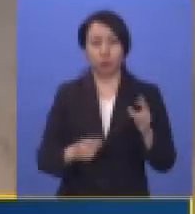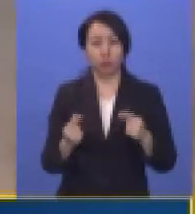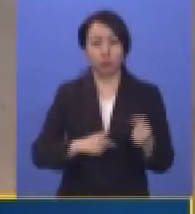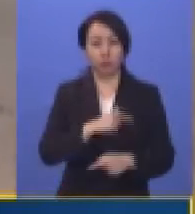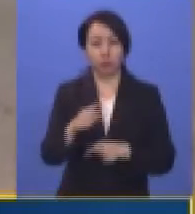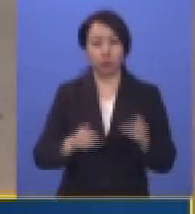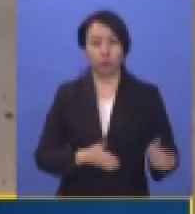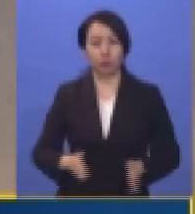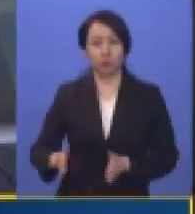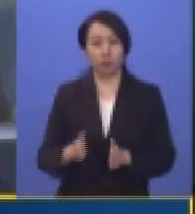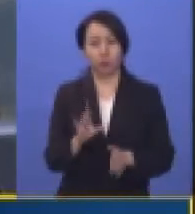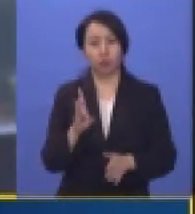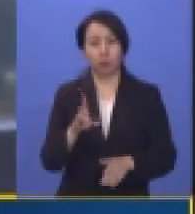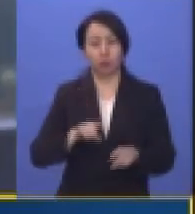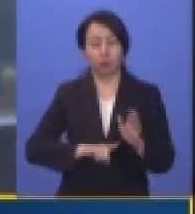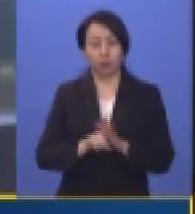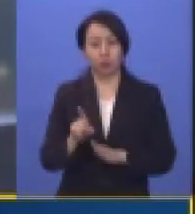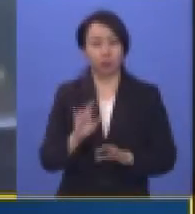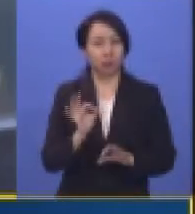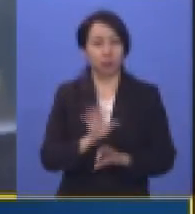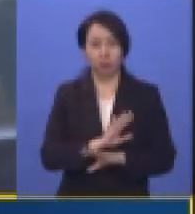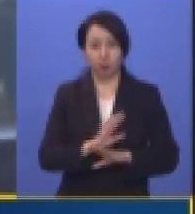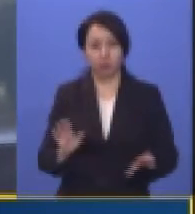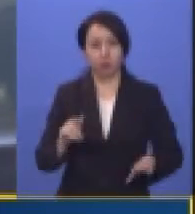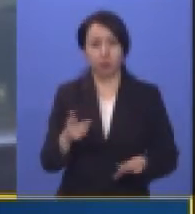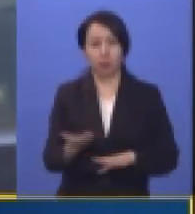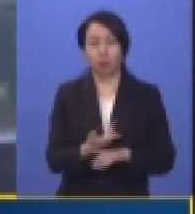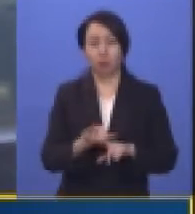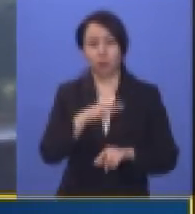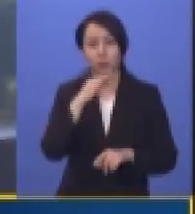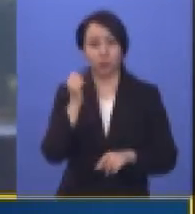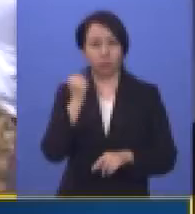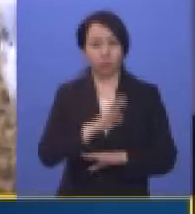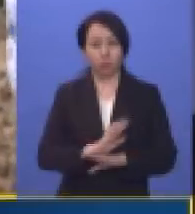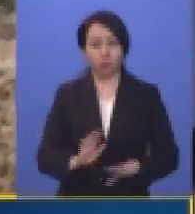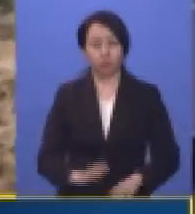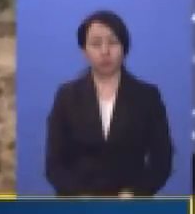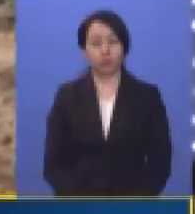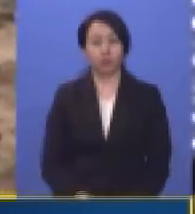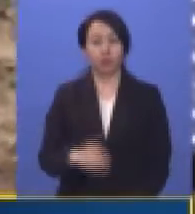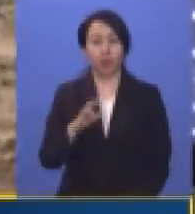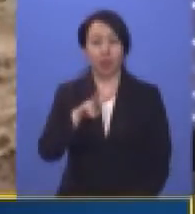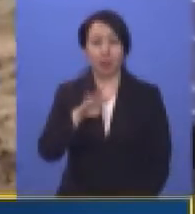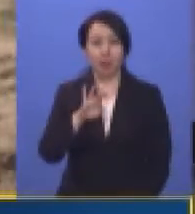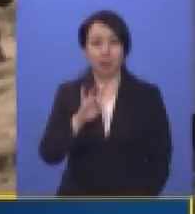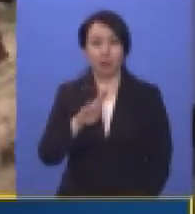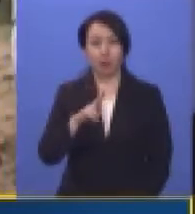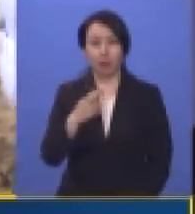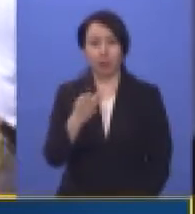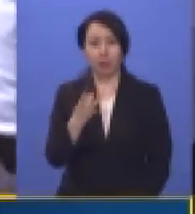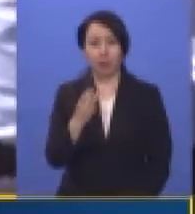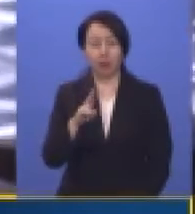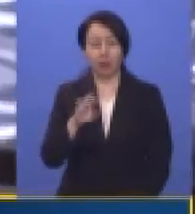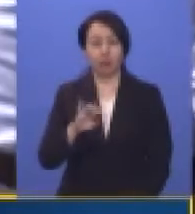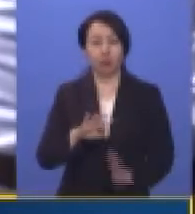жолды қараша айында да салып жатады. Ол дұрыс емес. Ондай асфальт көпке шыдас бермейді. Ал мынау Лавровка, Келлеровка, Тайынша,